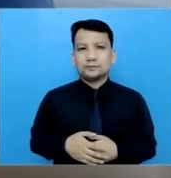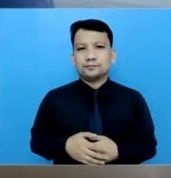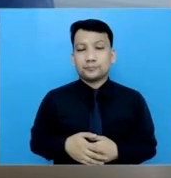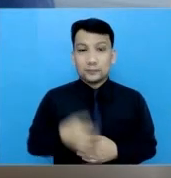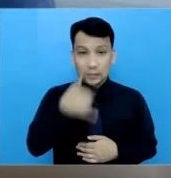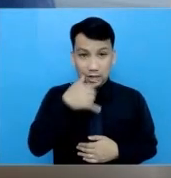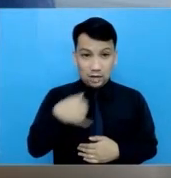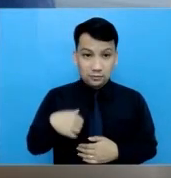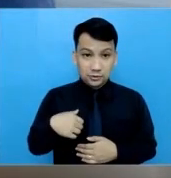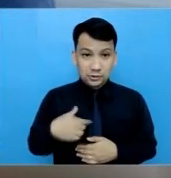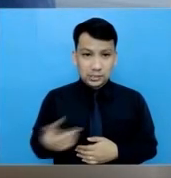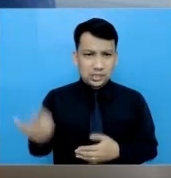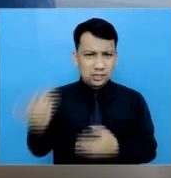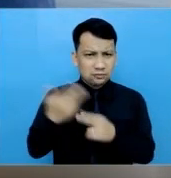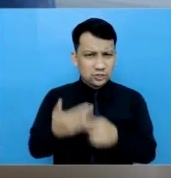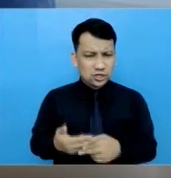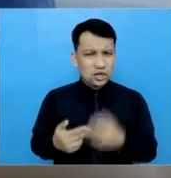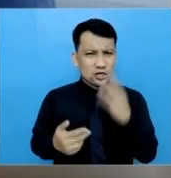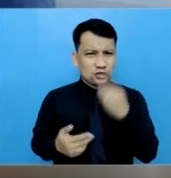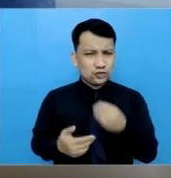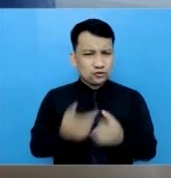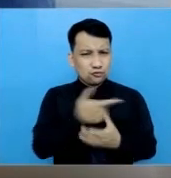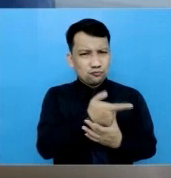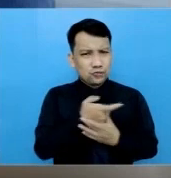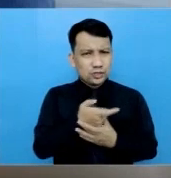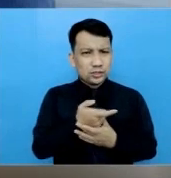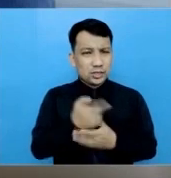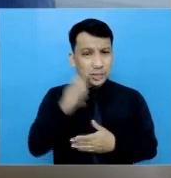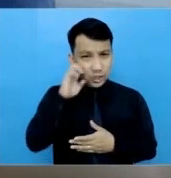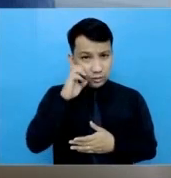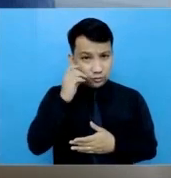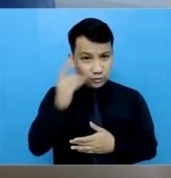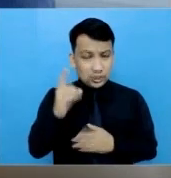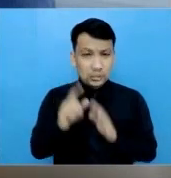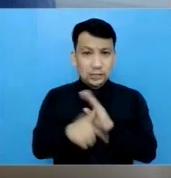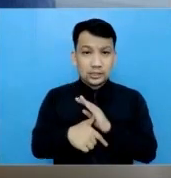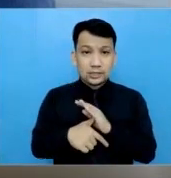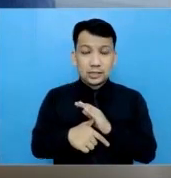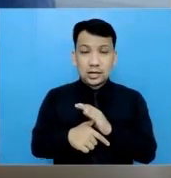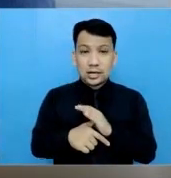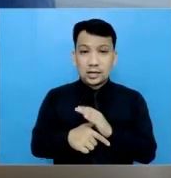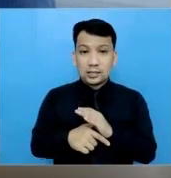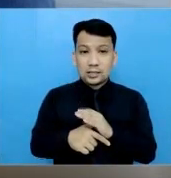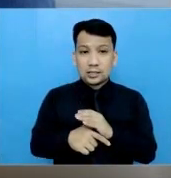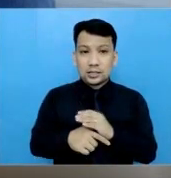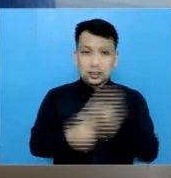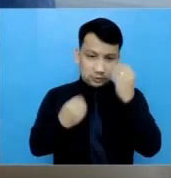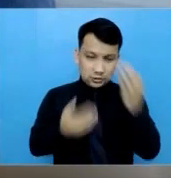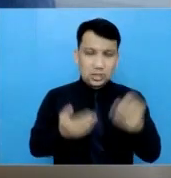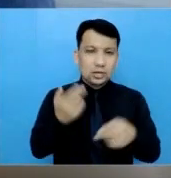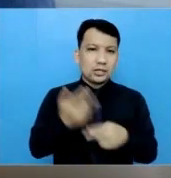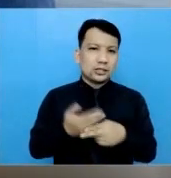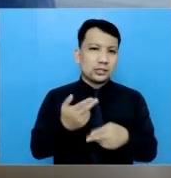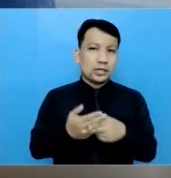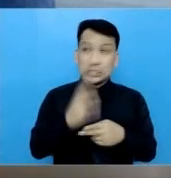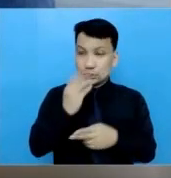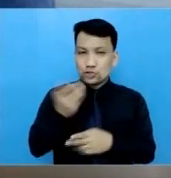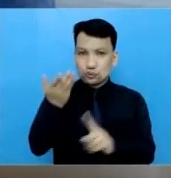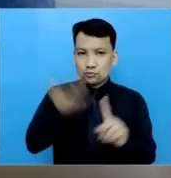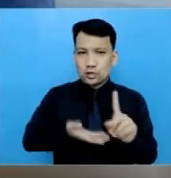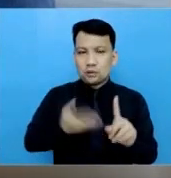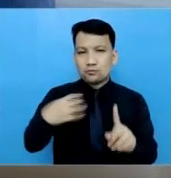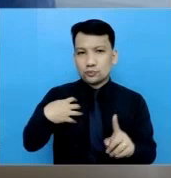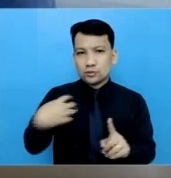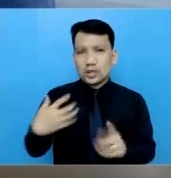Kahapon, hindi pa pinangalanan kung sino ang bumaril kay Edwin. Pero kanina sa Idol in Action, sinabi na kung sino ang namaril na pulis at